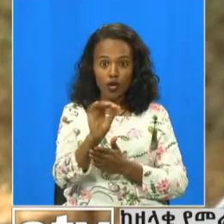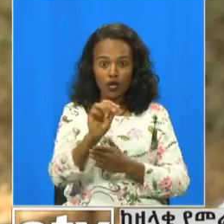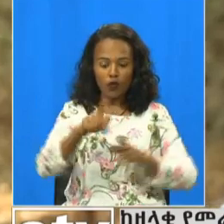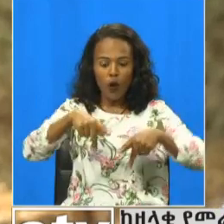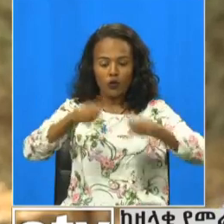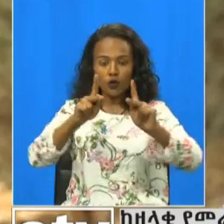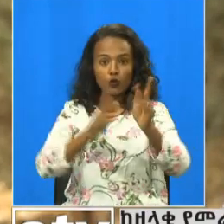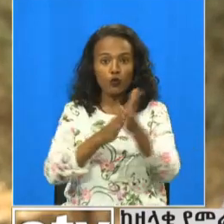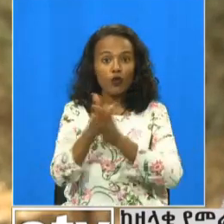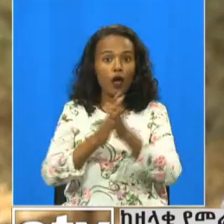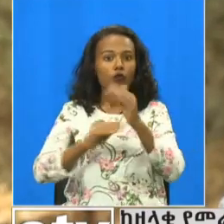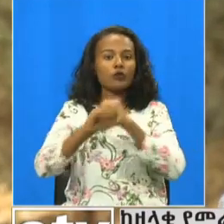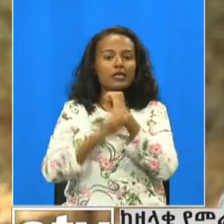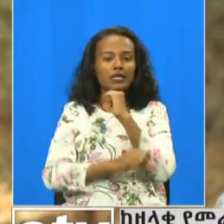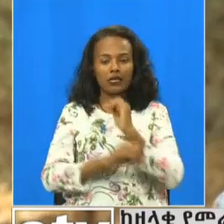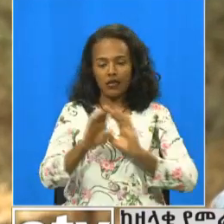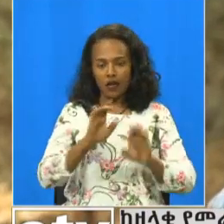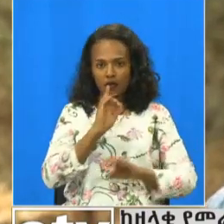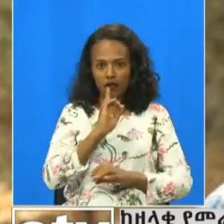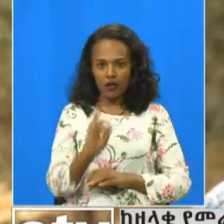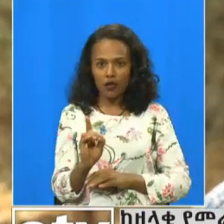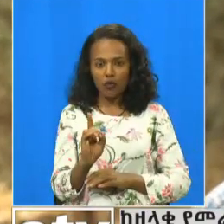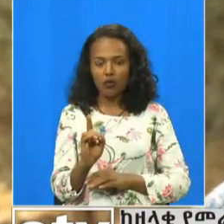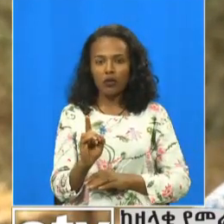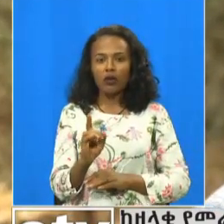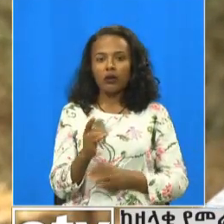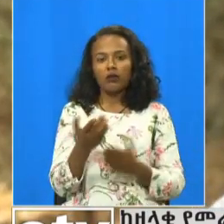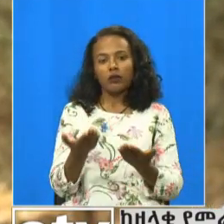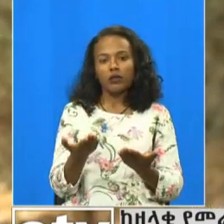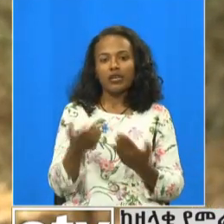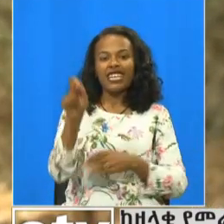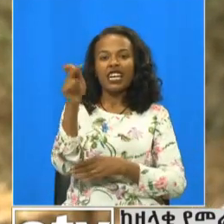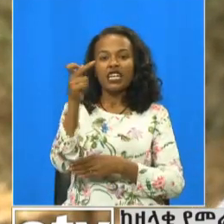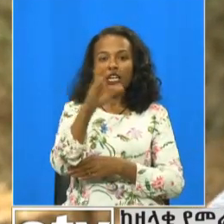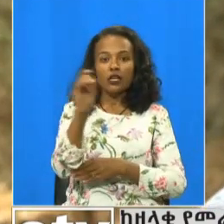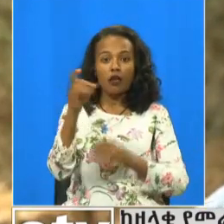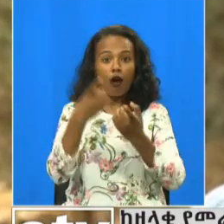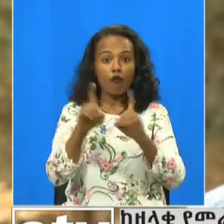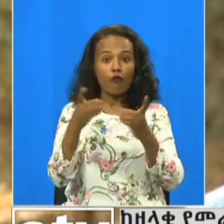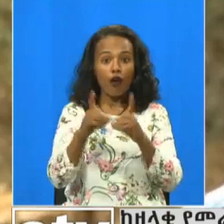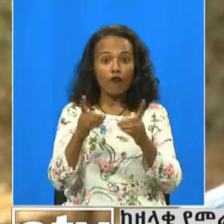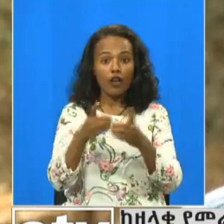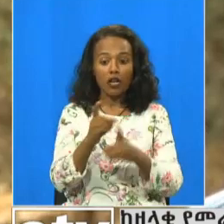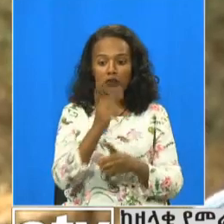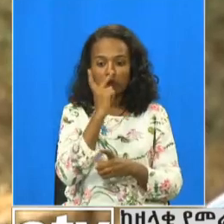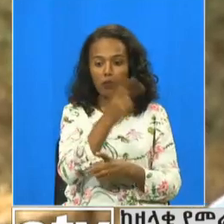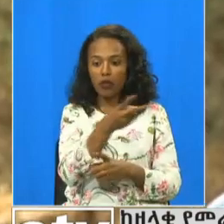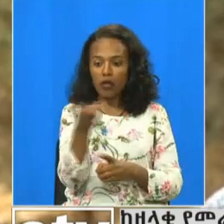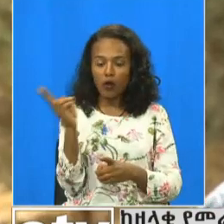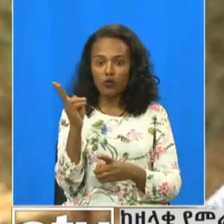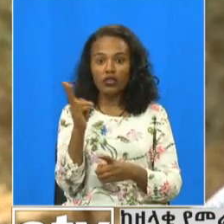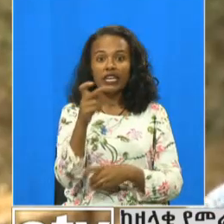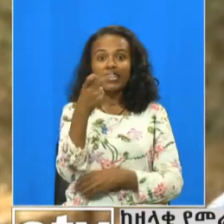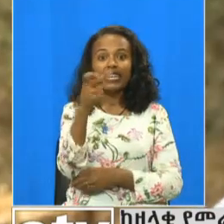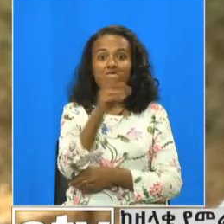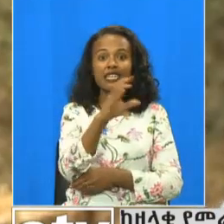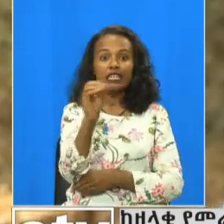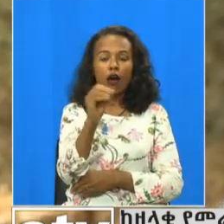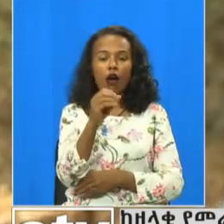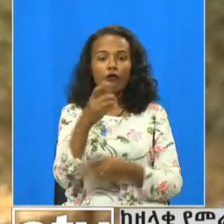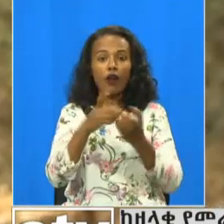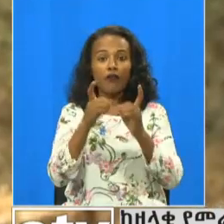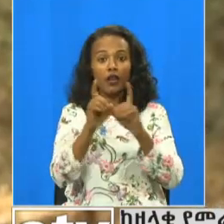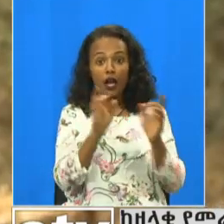አደርን ፍላጎት መሰረት ያደረገ ነው። እንግዲህ የደንና የፍራፍሬ ችግኞች እንደምትመለከቱት የደንና የፍራፍሬ ችግኞችን ነው አዘጋጅተን